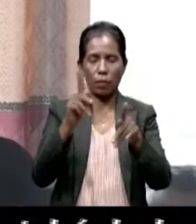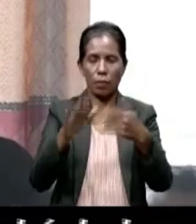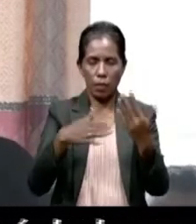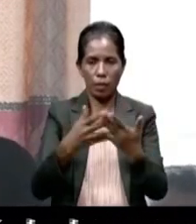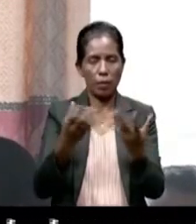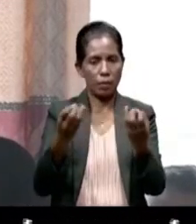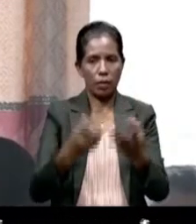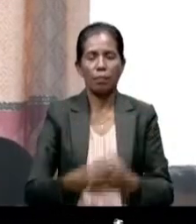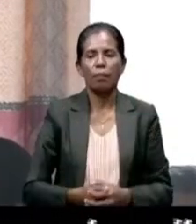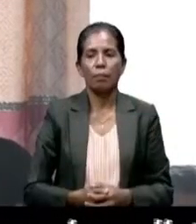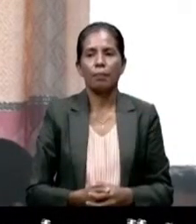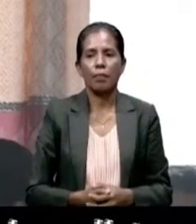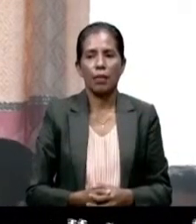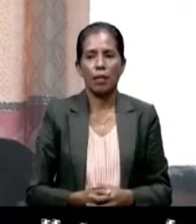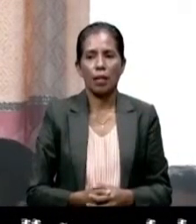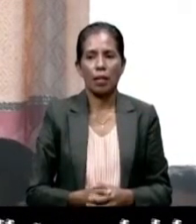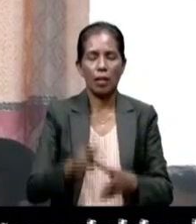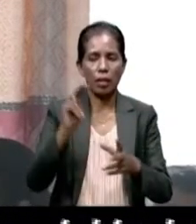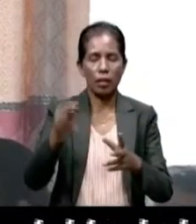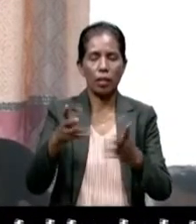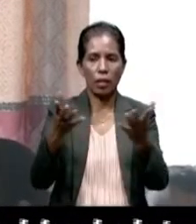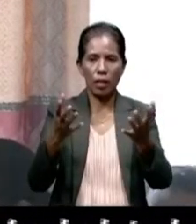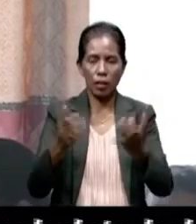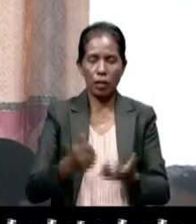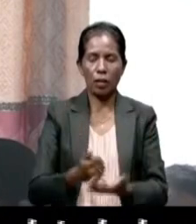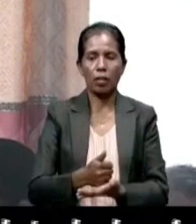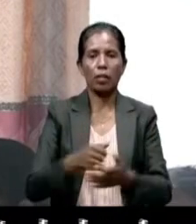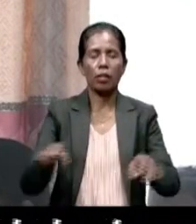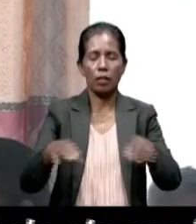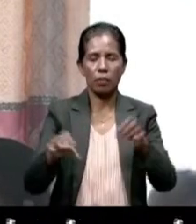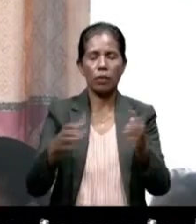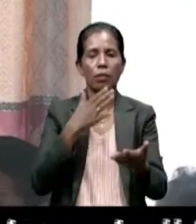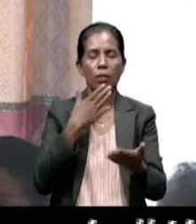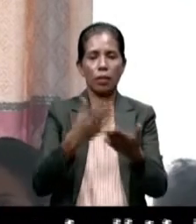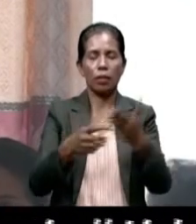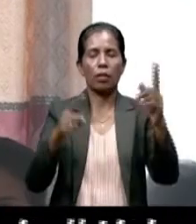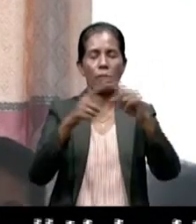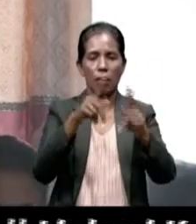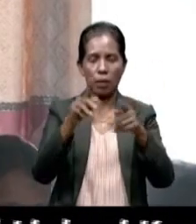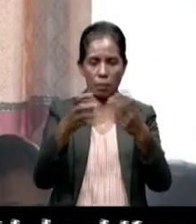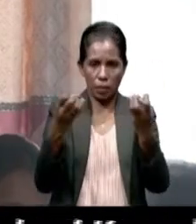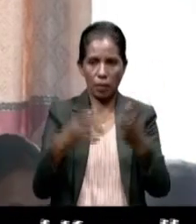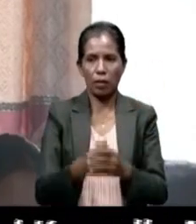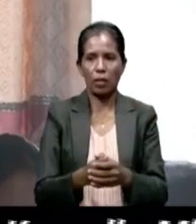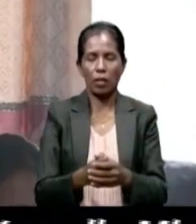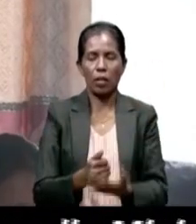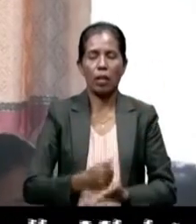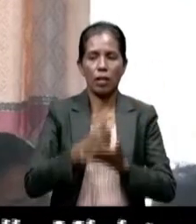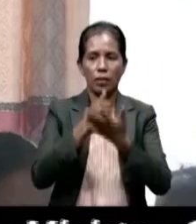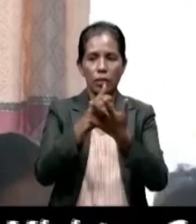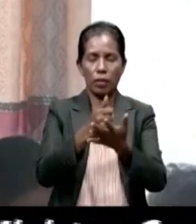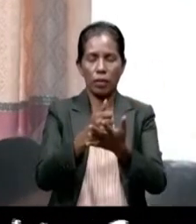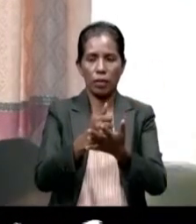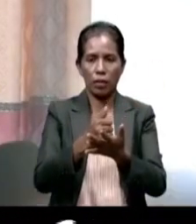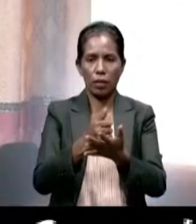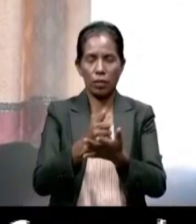mabarak. Nia karakter mak servisu ko dia bayi mabarak. Servi no hakura